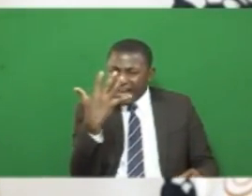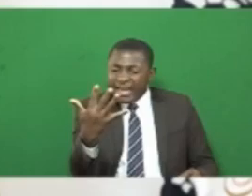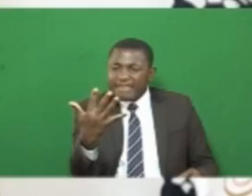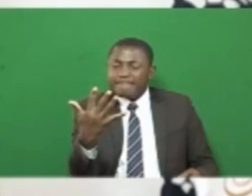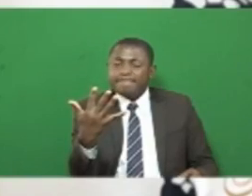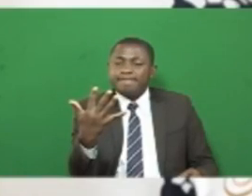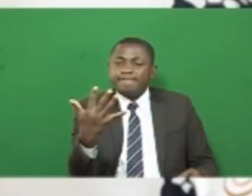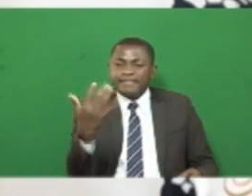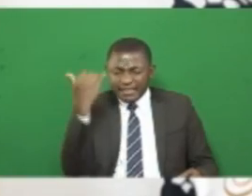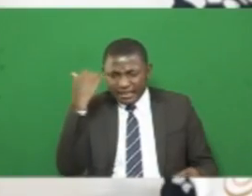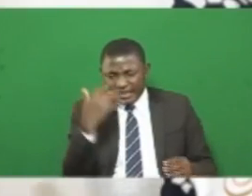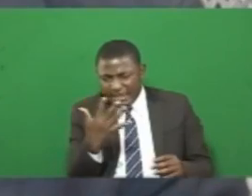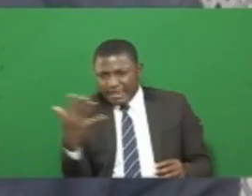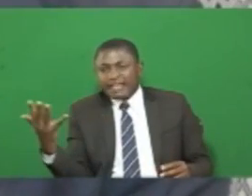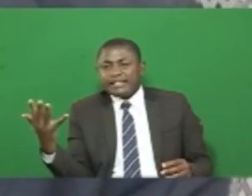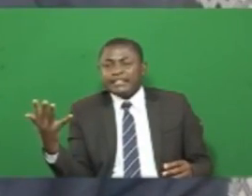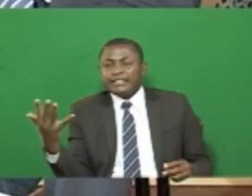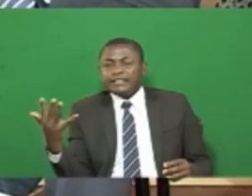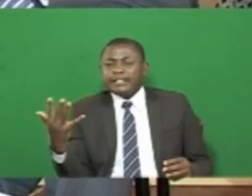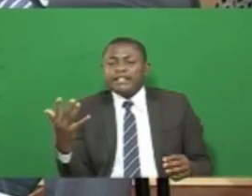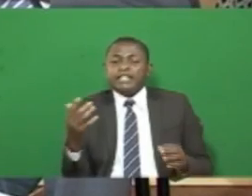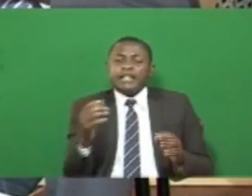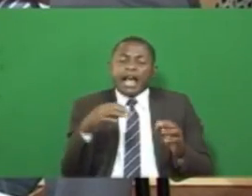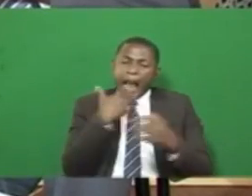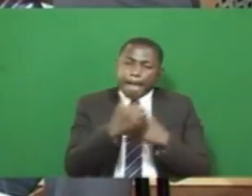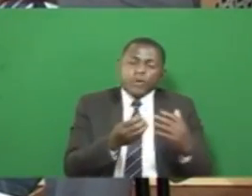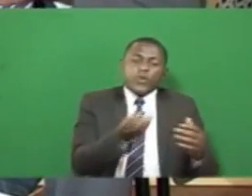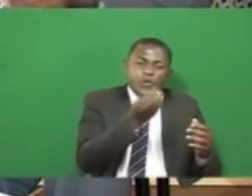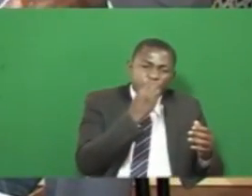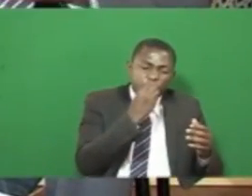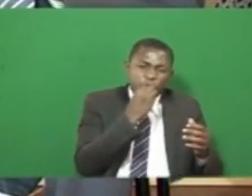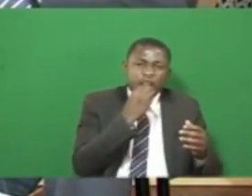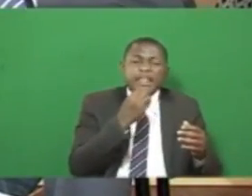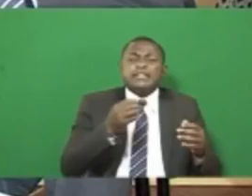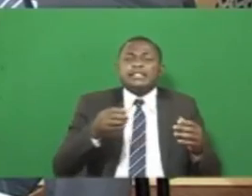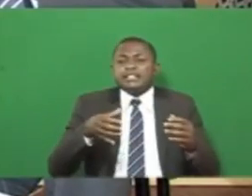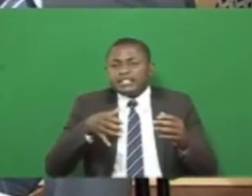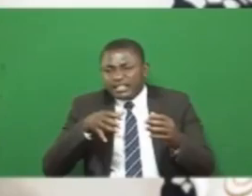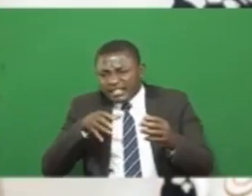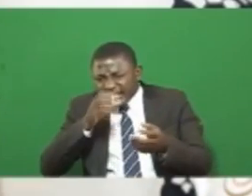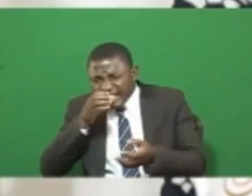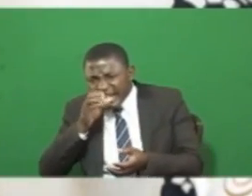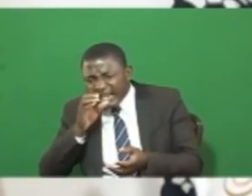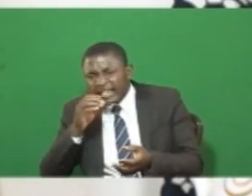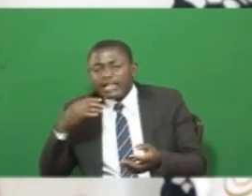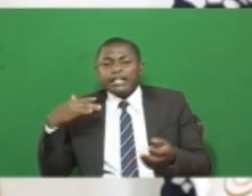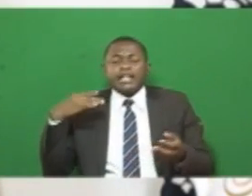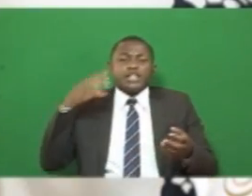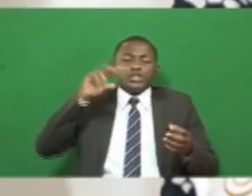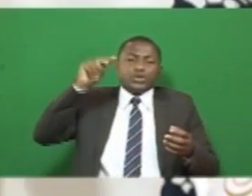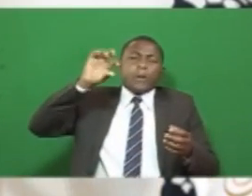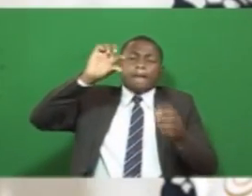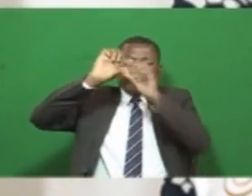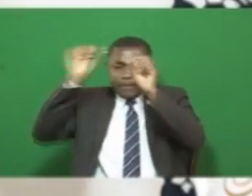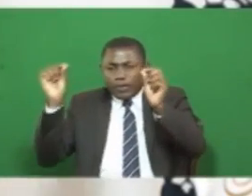musa netzwe pane zekujika. Eh. Zekunuma. Eh. Musuwe mutambo. Pakukara kwenye. Ukara kwenye mwezi ne sabata. Eh.